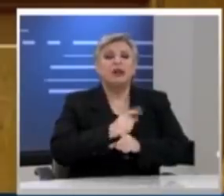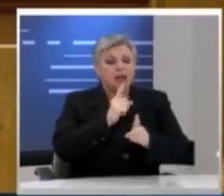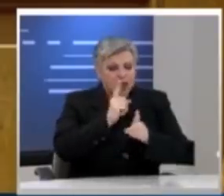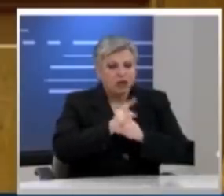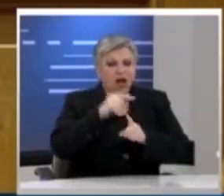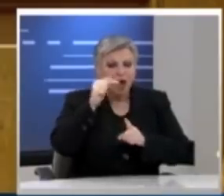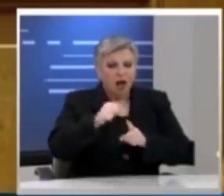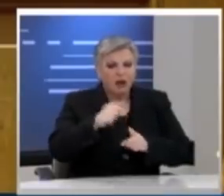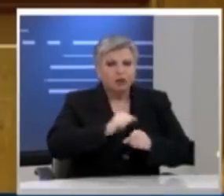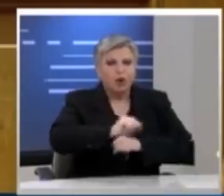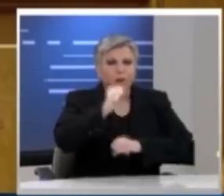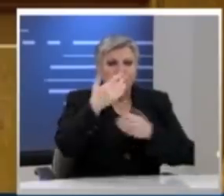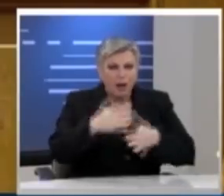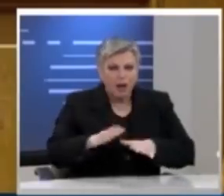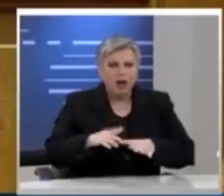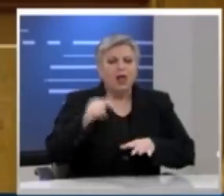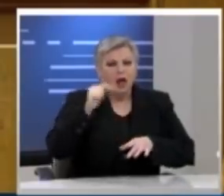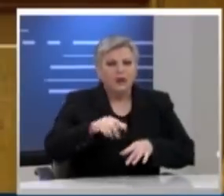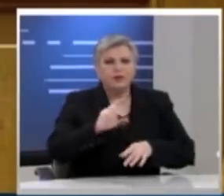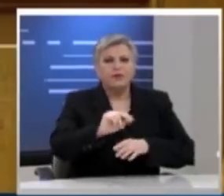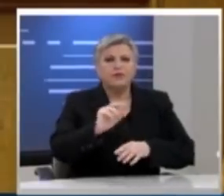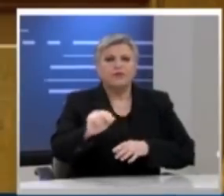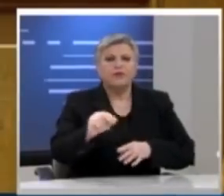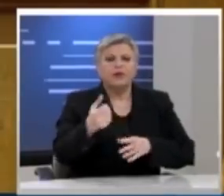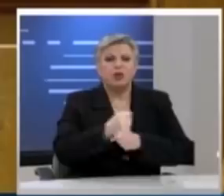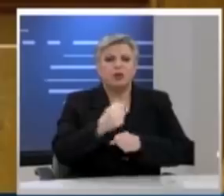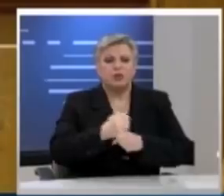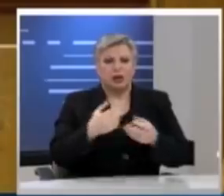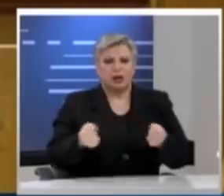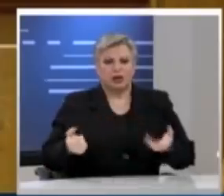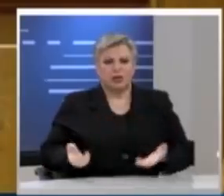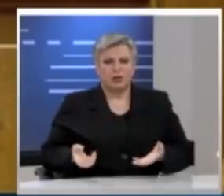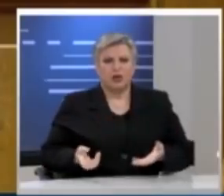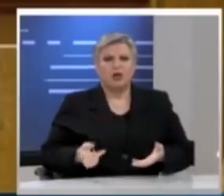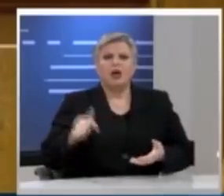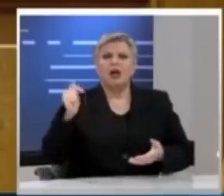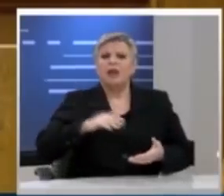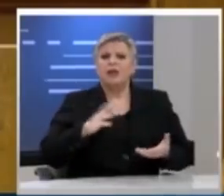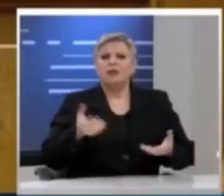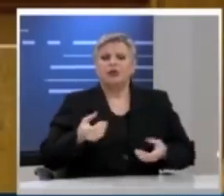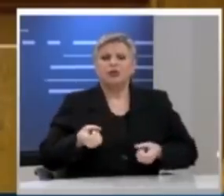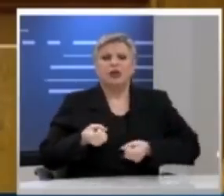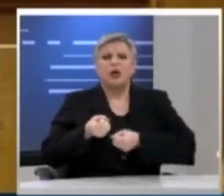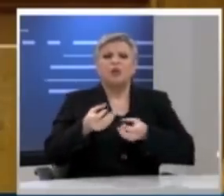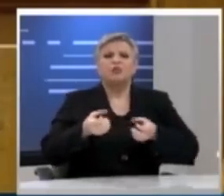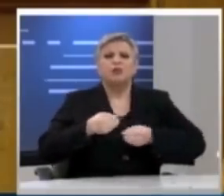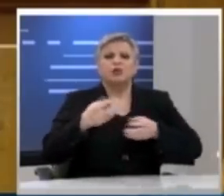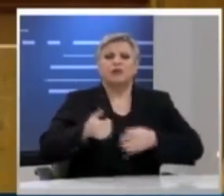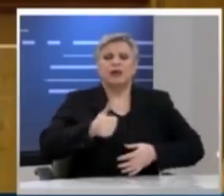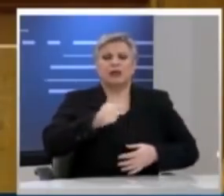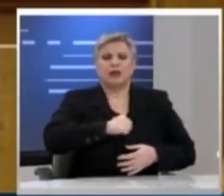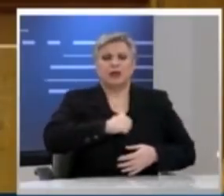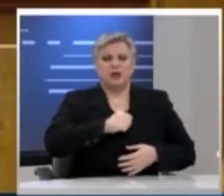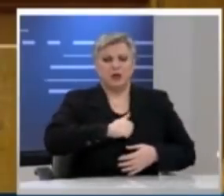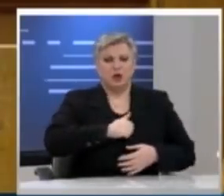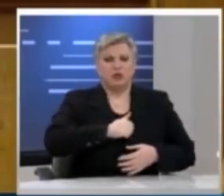που σπούδασαν μεγαλύτερη προσφορά στους μεγαλοεργοδότες που ζητούν μειωμένες απαιτήσεις απ τους νέους και τις